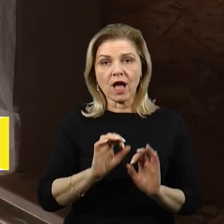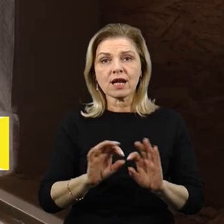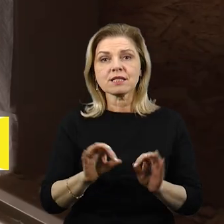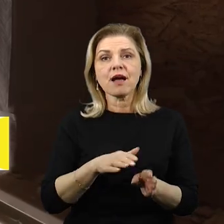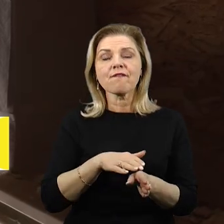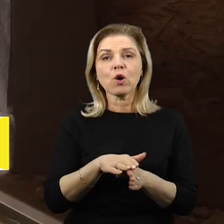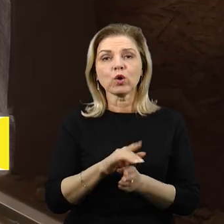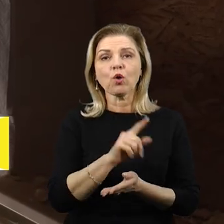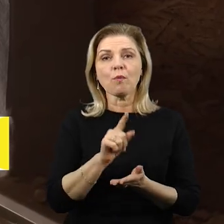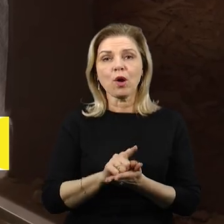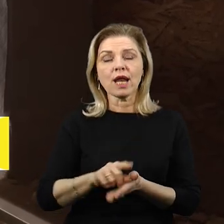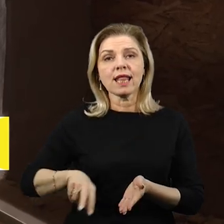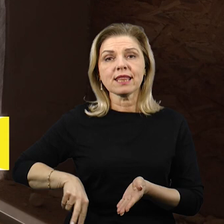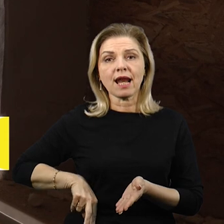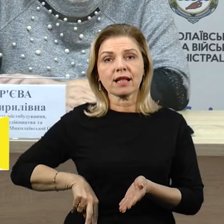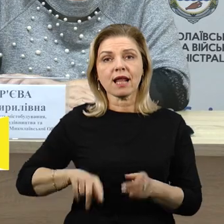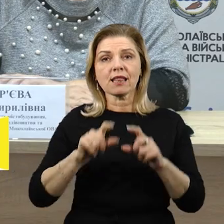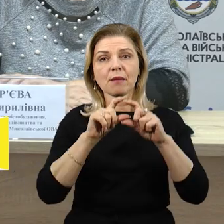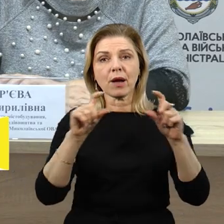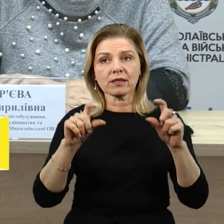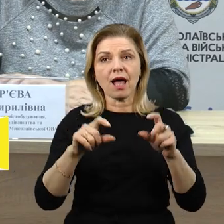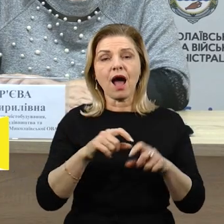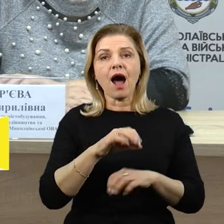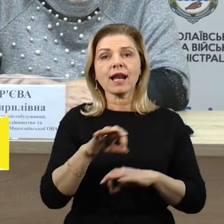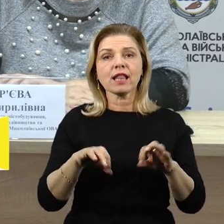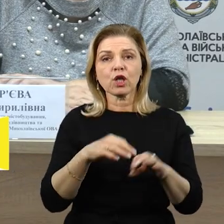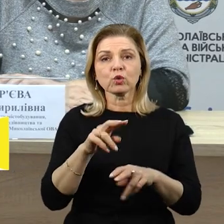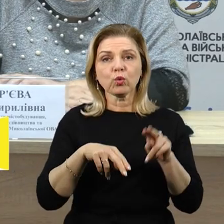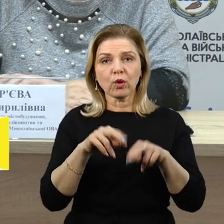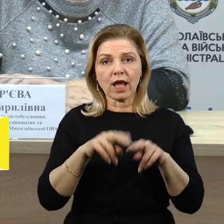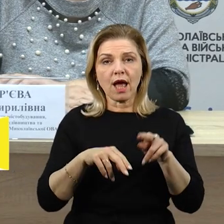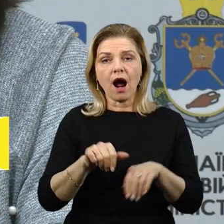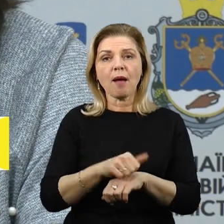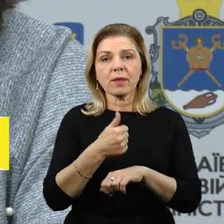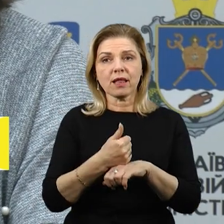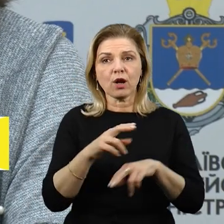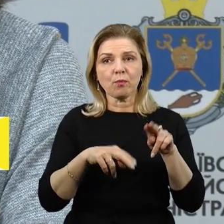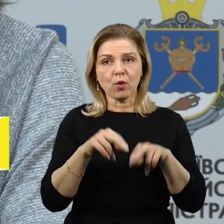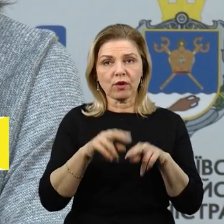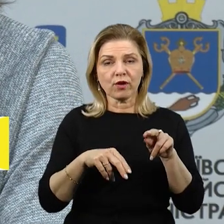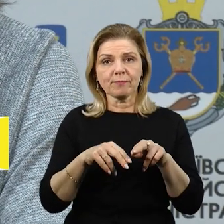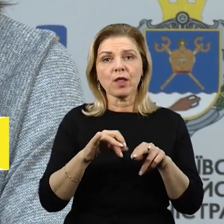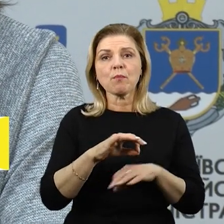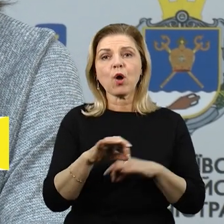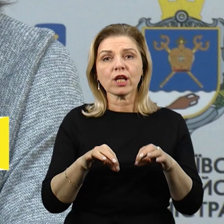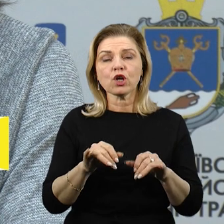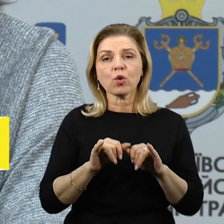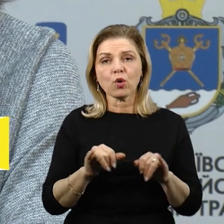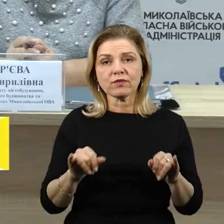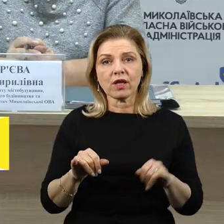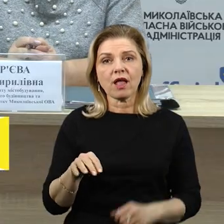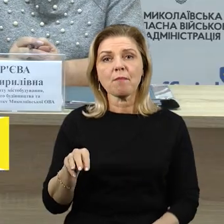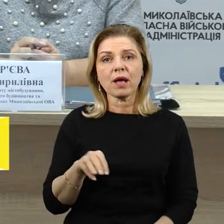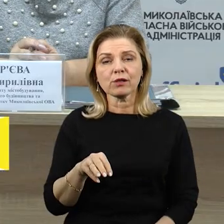обов'язки директора Департаменту архітектури містобудування капітального будівництва та супроводження проектів розвитку Миколаївської